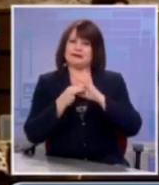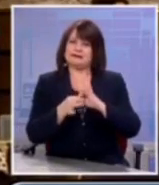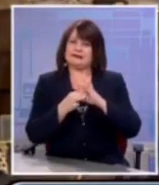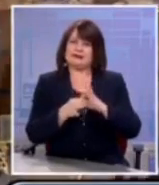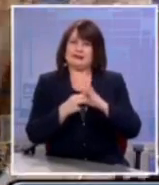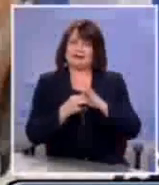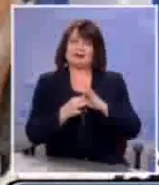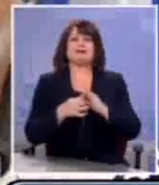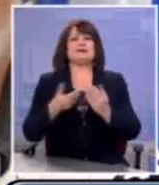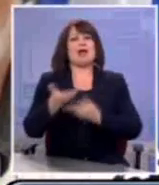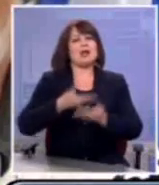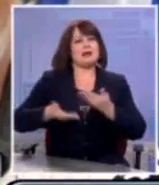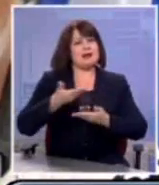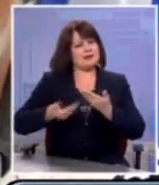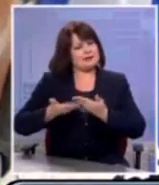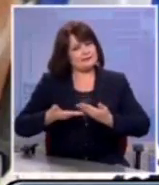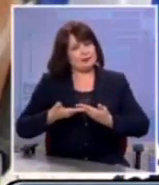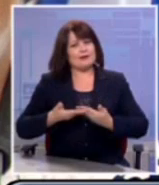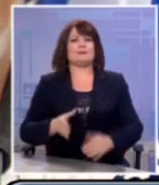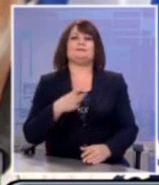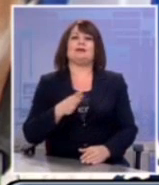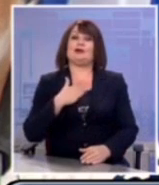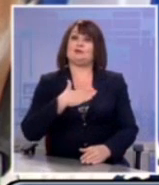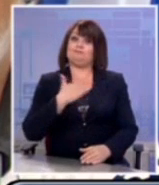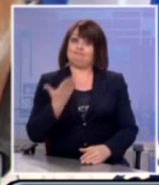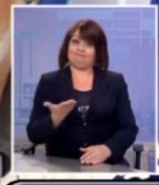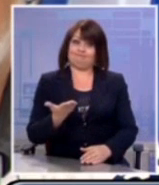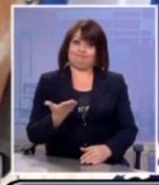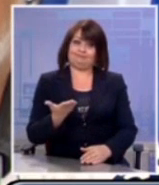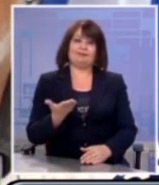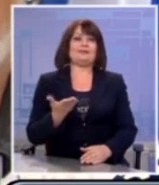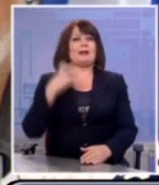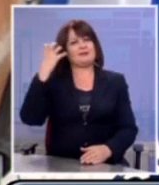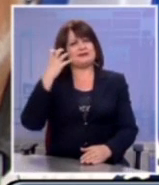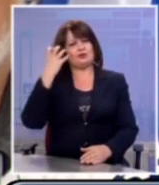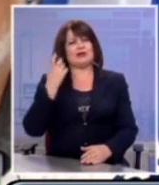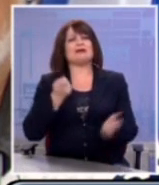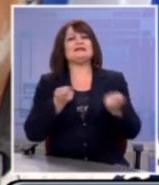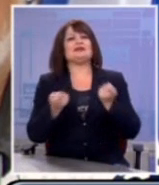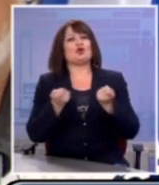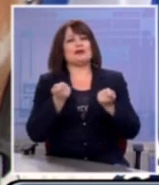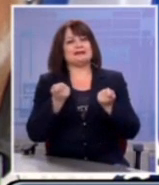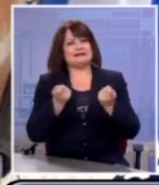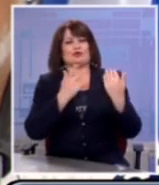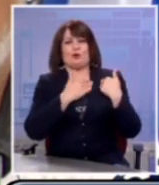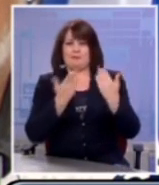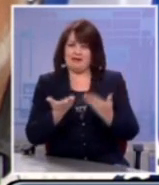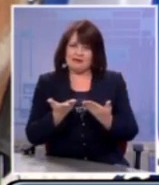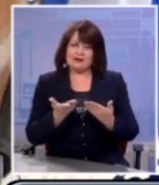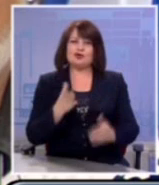συνεργασία και την αλληλεγγύη. Θα ήθελα να ευχαριστήσω τον επιστημονικό συντονιστή της Επιτροπής. Θα